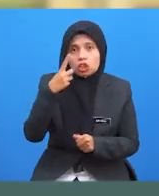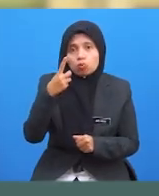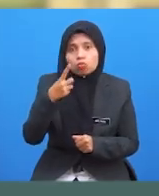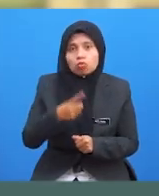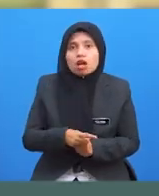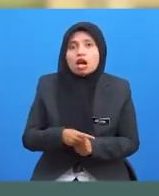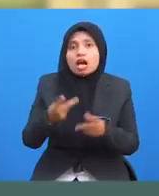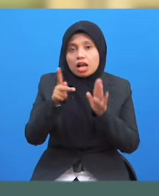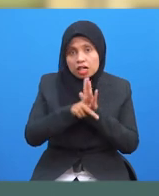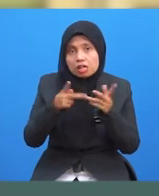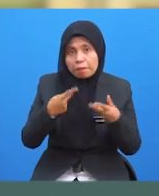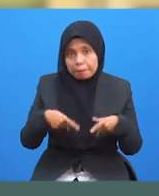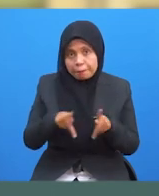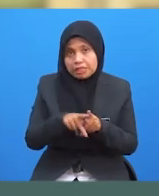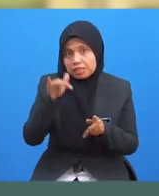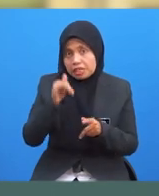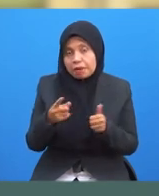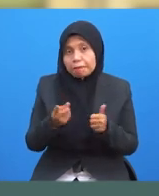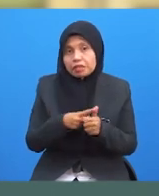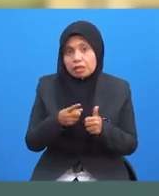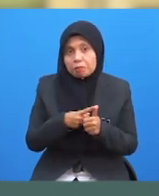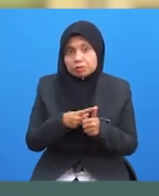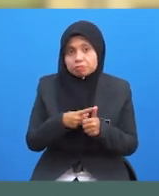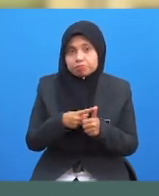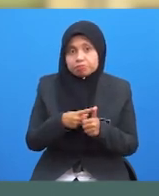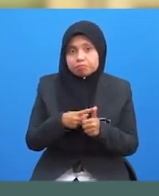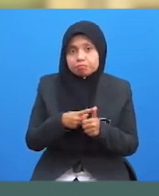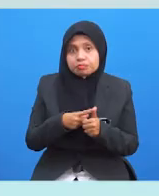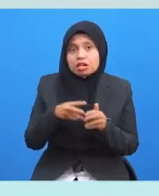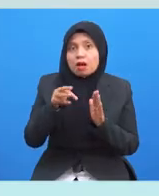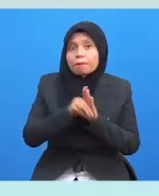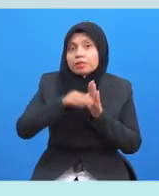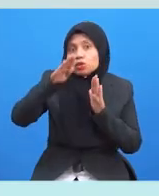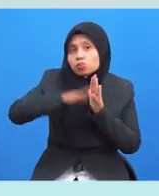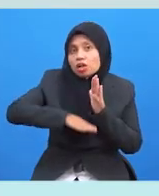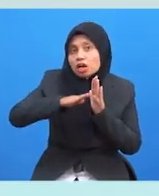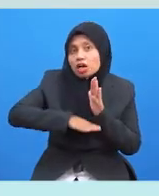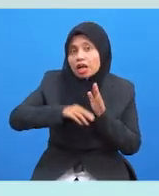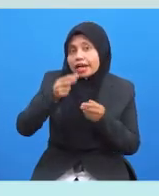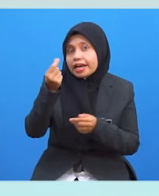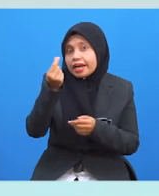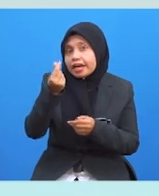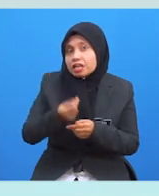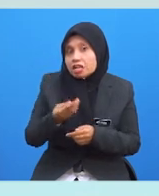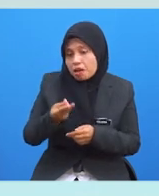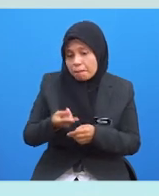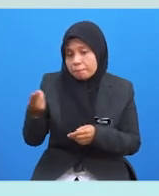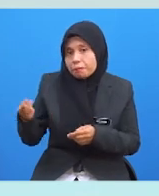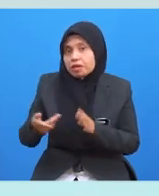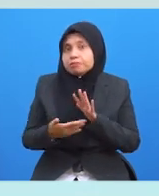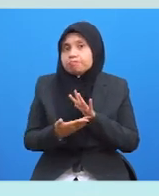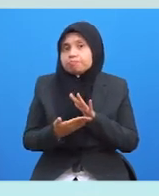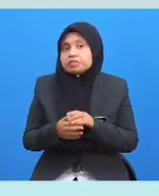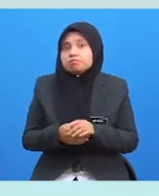dahulu kepentingan yang pertama, iaitu mengurangkan kos bahan